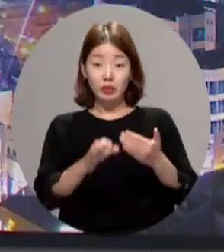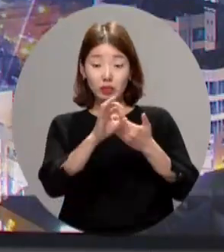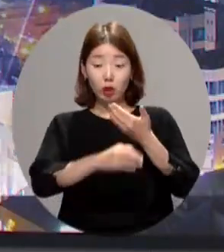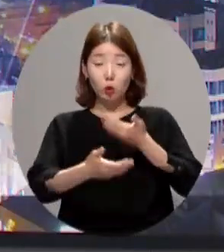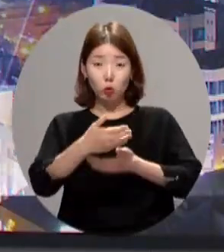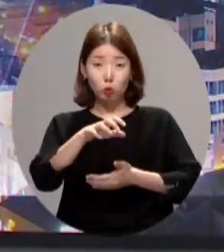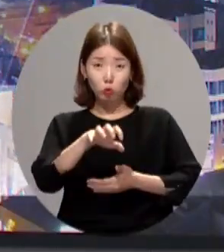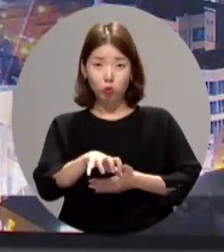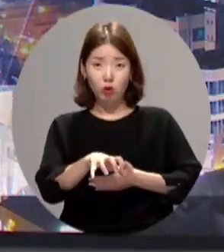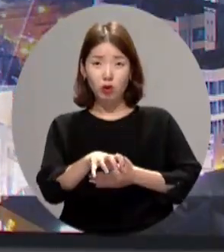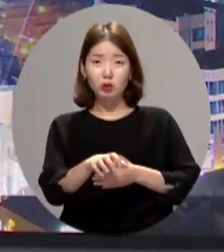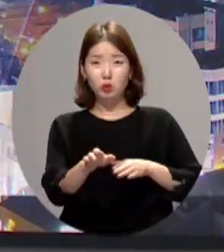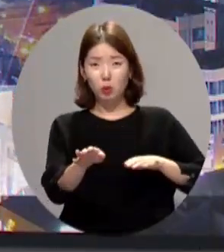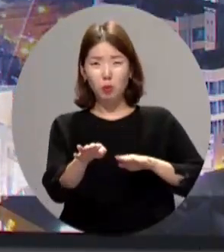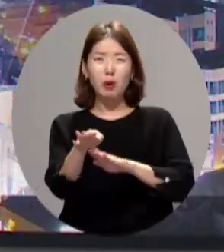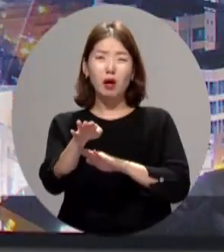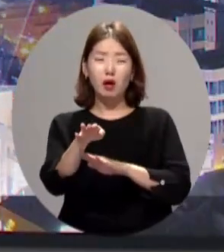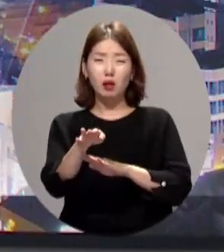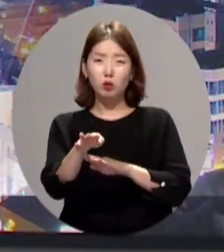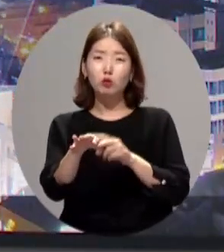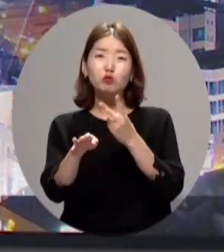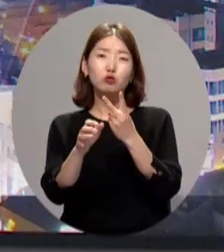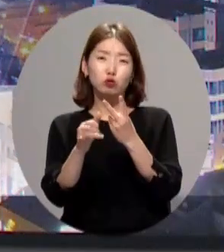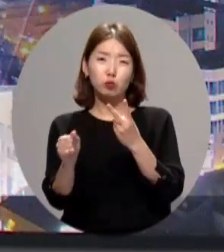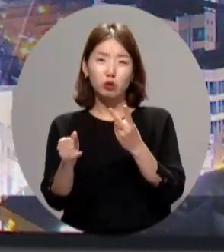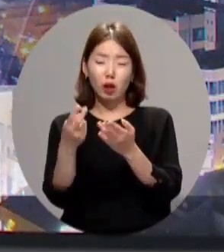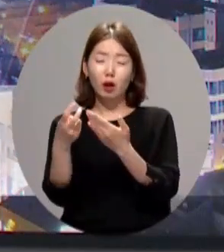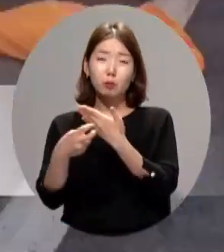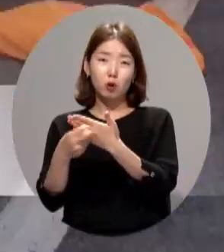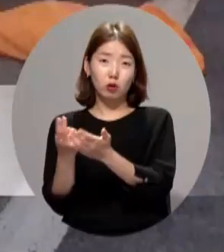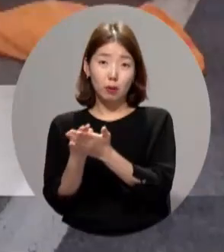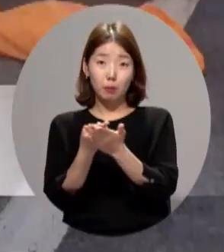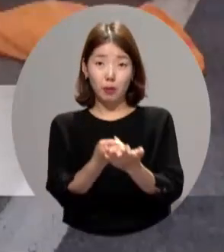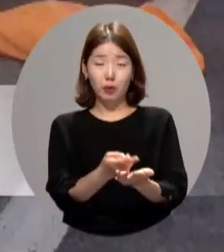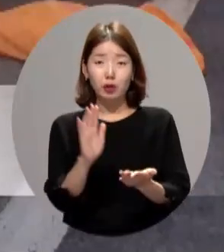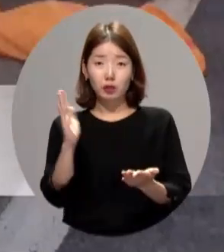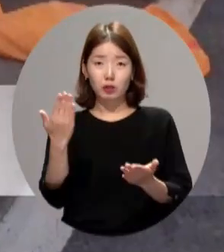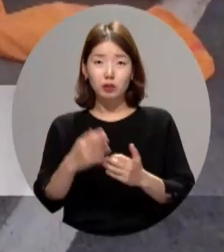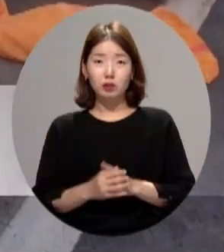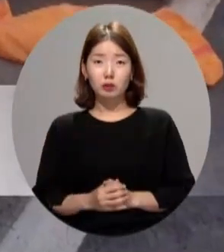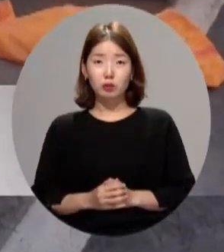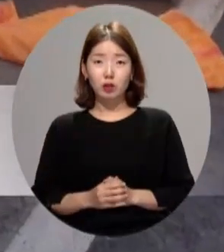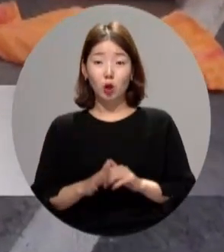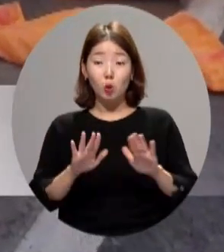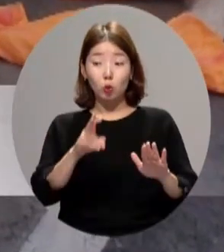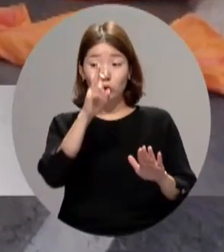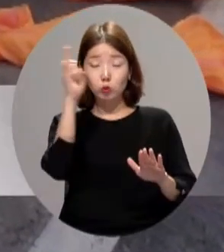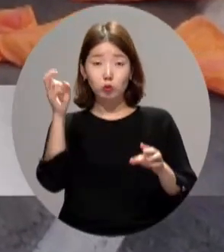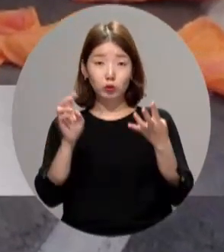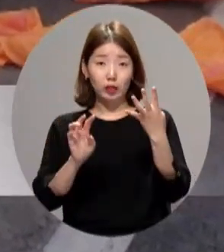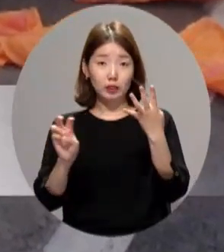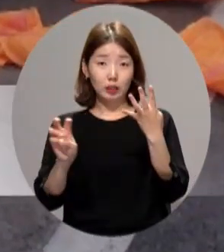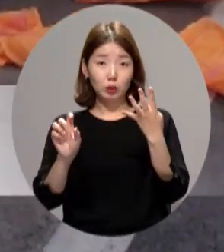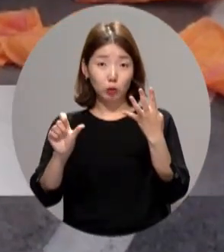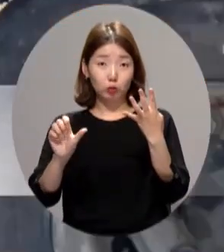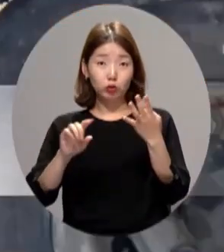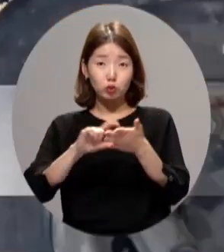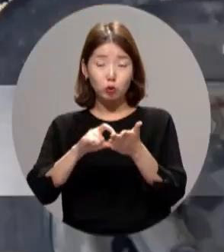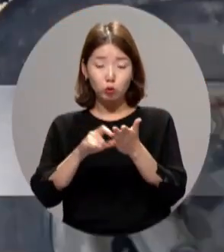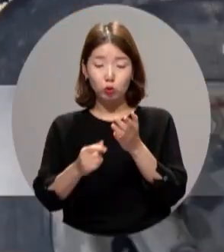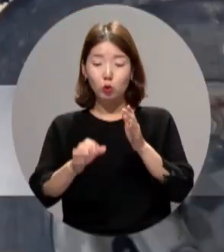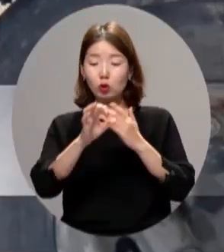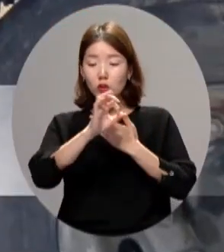서해안 고속도로에서 추돌 사고가 발생해 운전자 2명이 병원으로 옮겨졌습니다 오늘 오후 4시 35분쯤